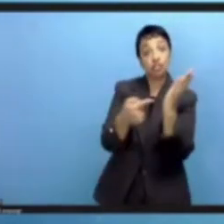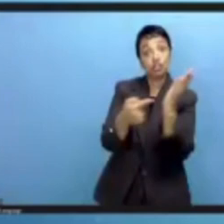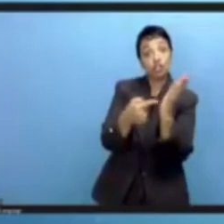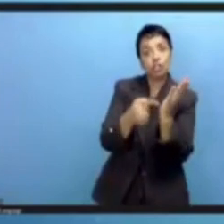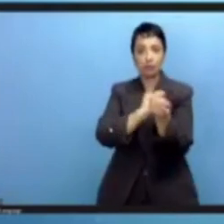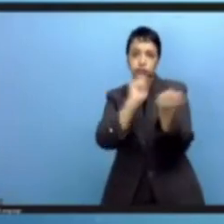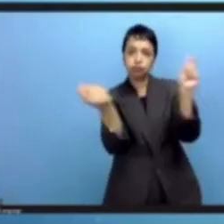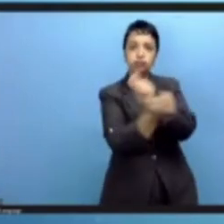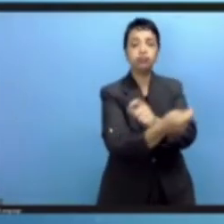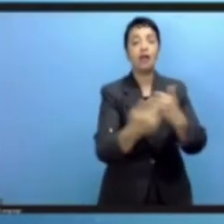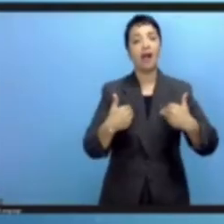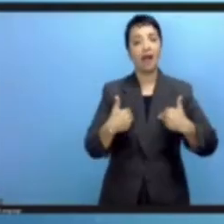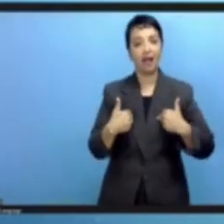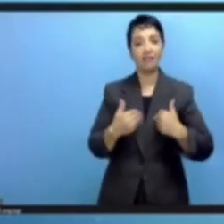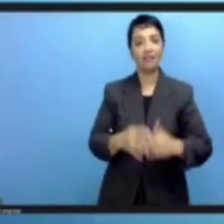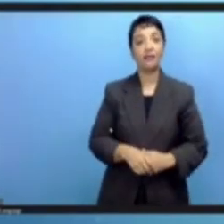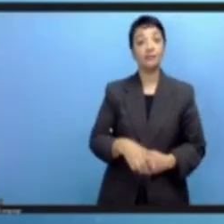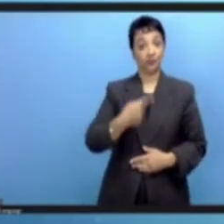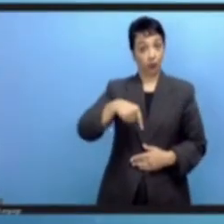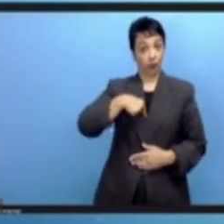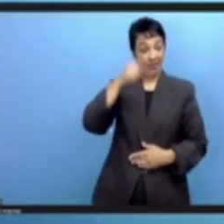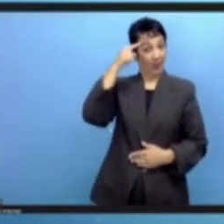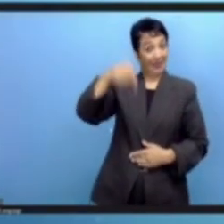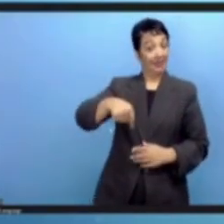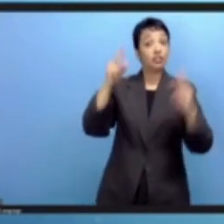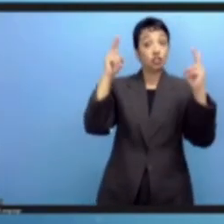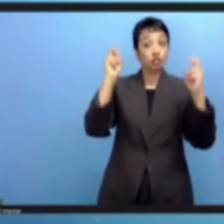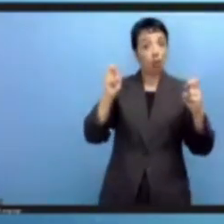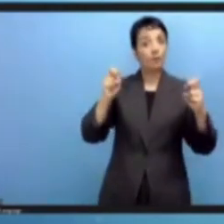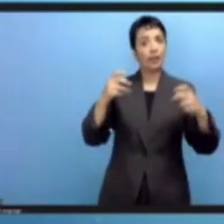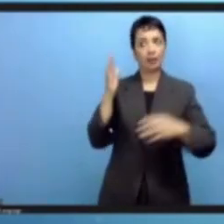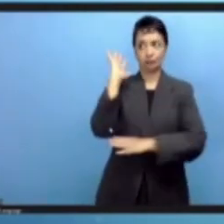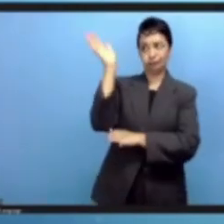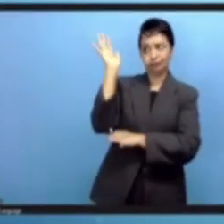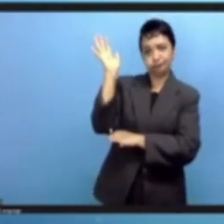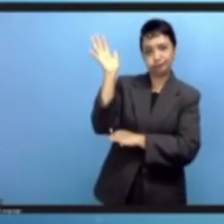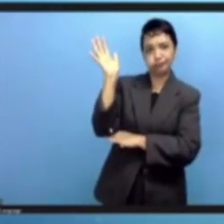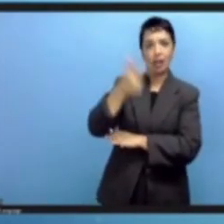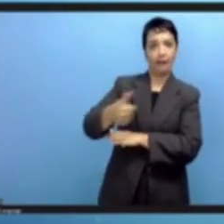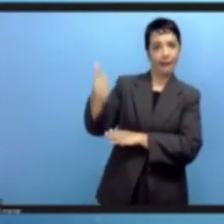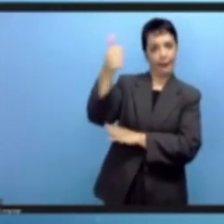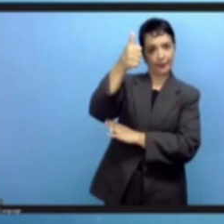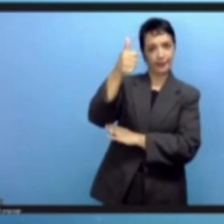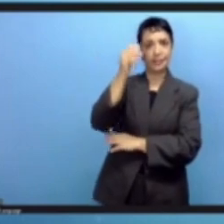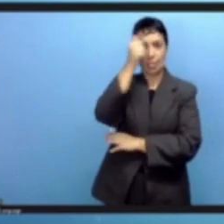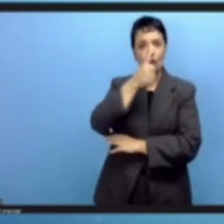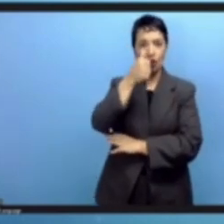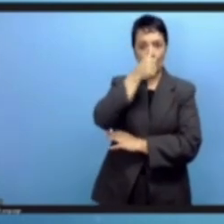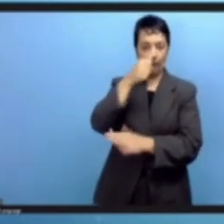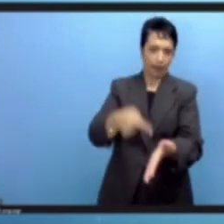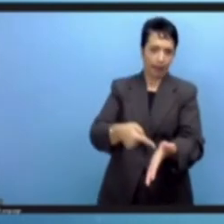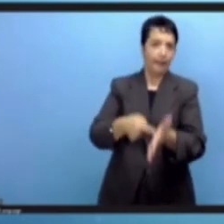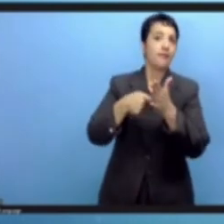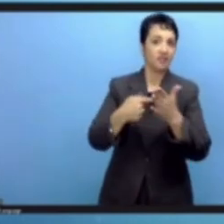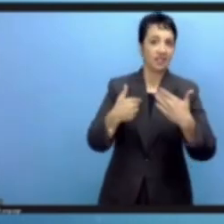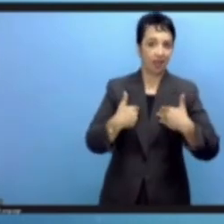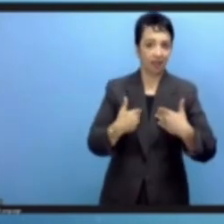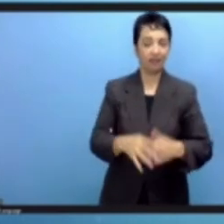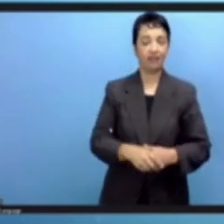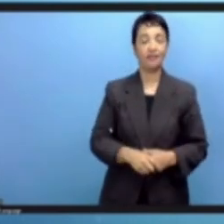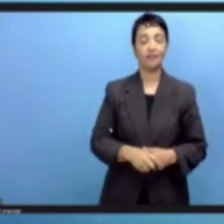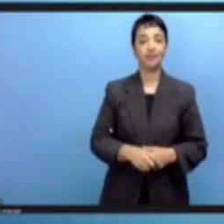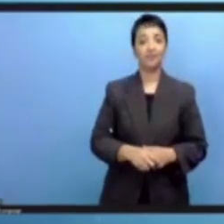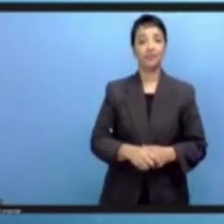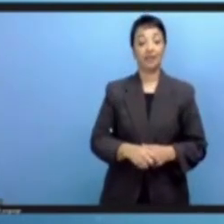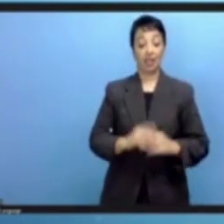de la transformation numérique, un sujet qu'a bien souligné le Premier ministre de l'Éthiopie tout à l'heure lors